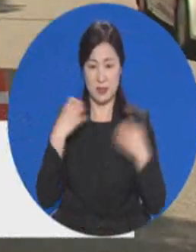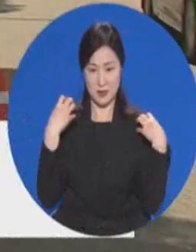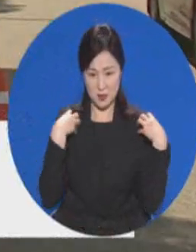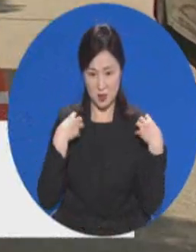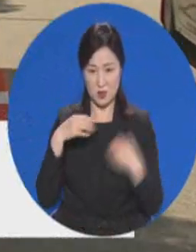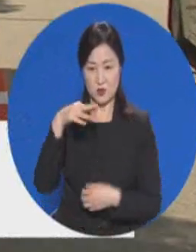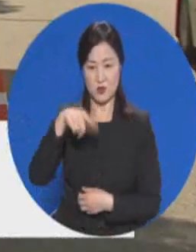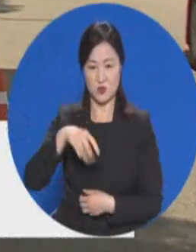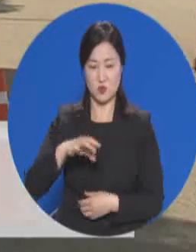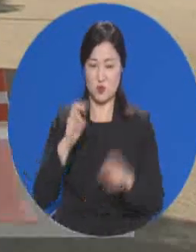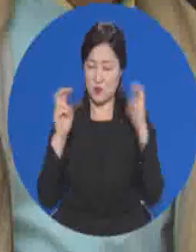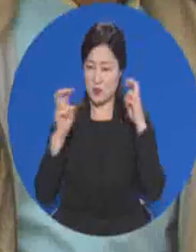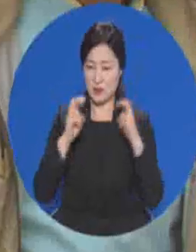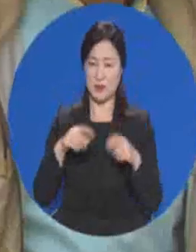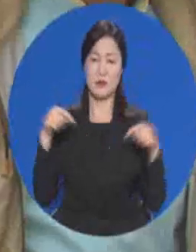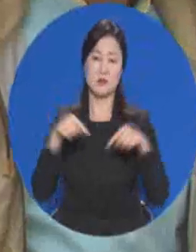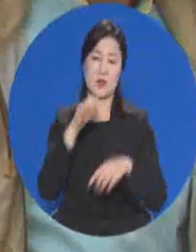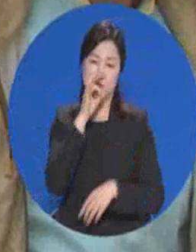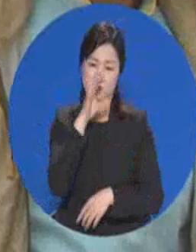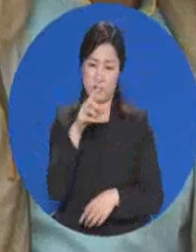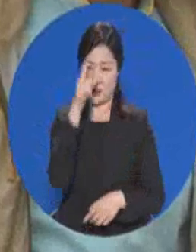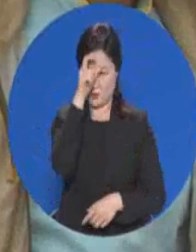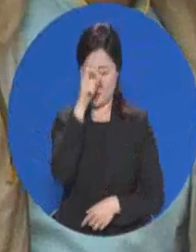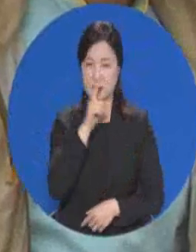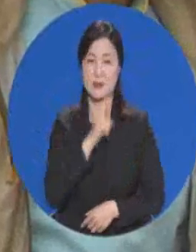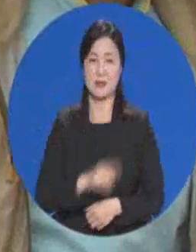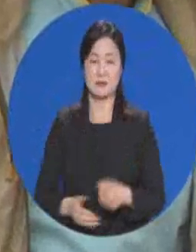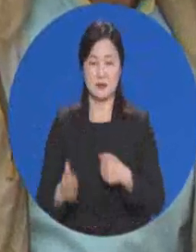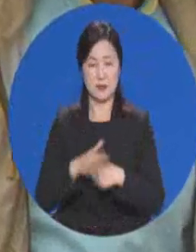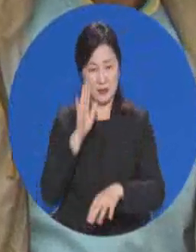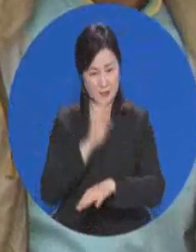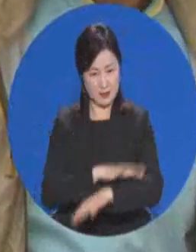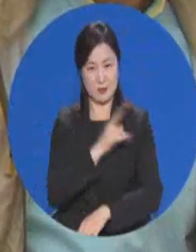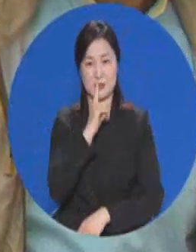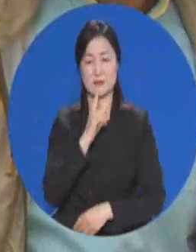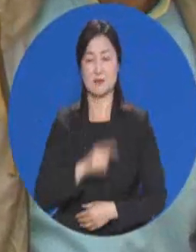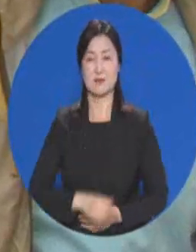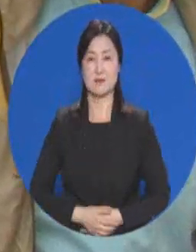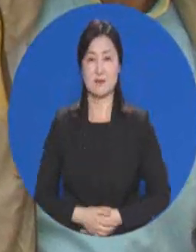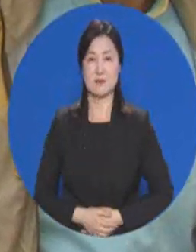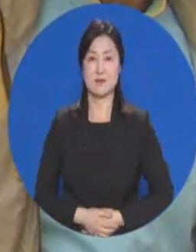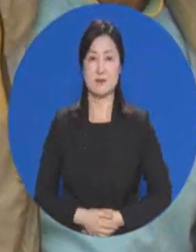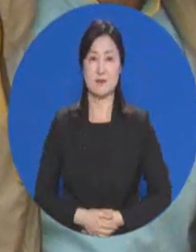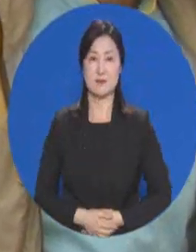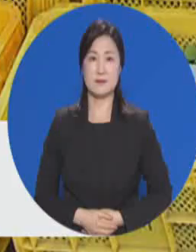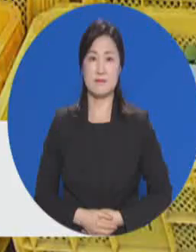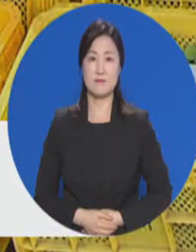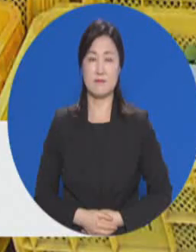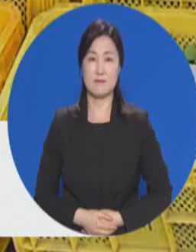중흥건설은 협상 불가 방침만 고수하고 있다며 부당함을 호소하고 있습니다.